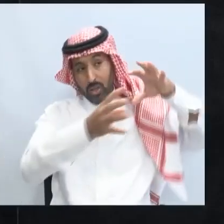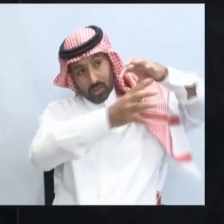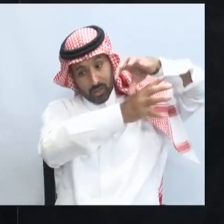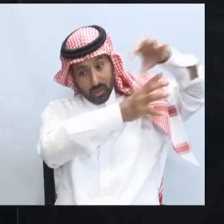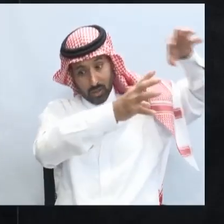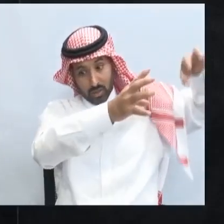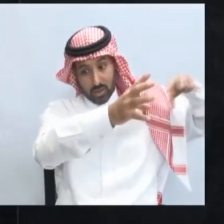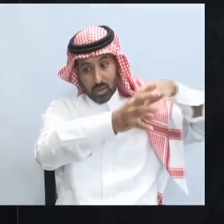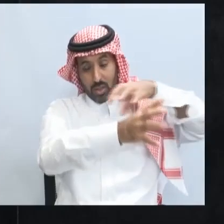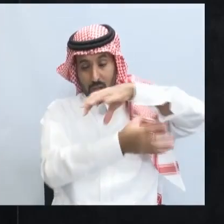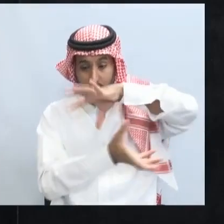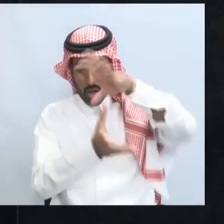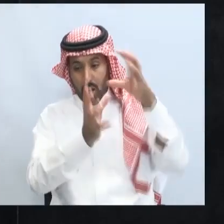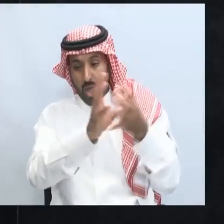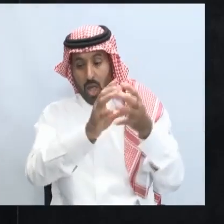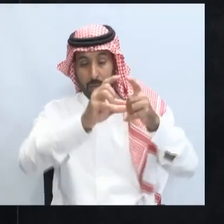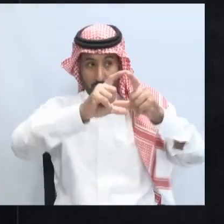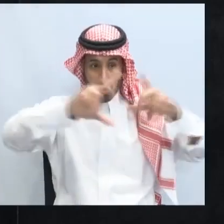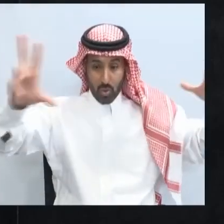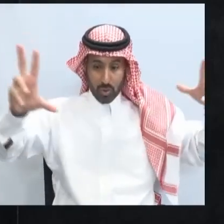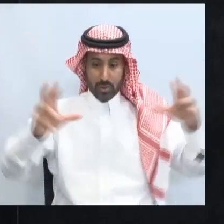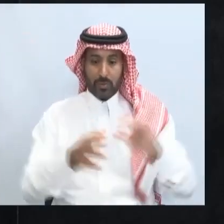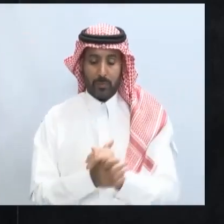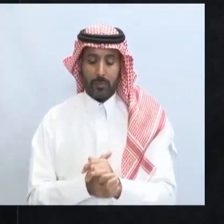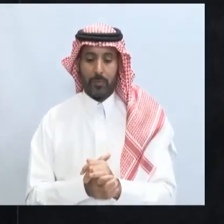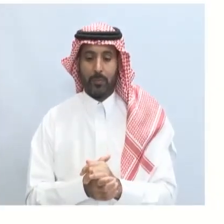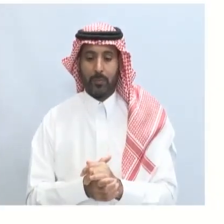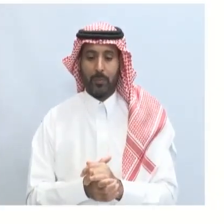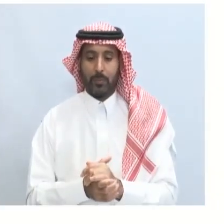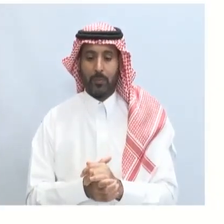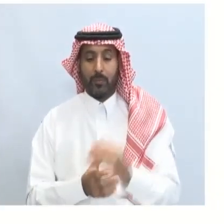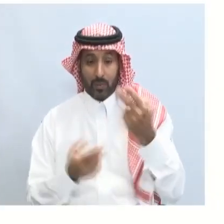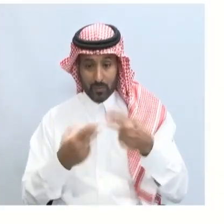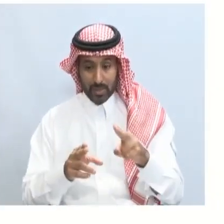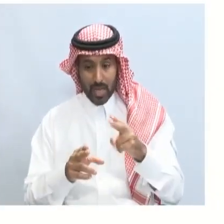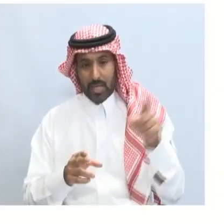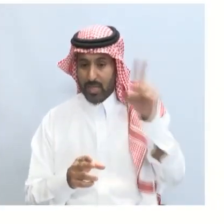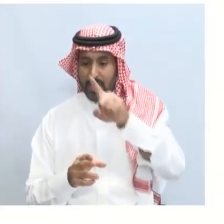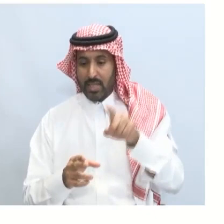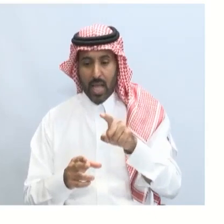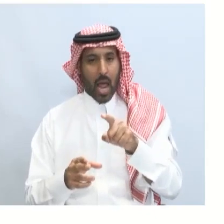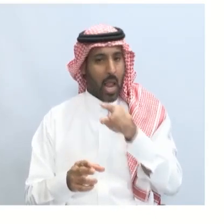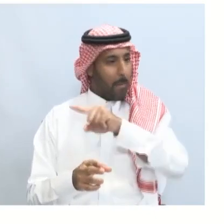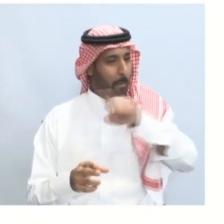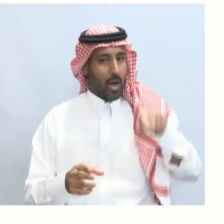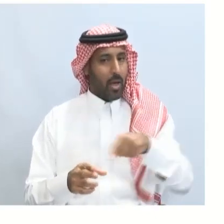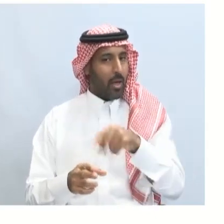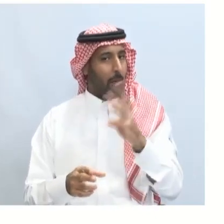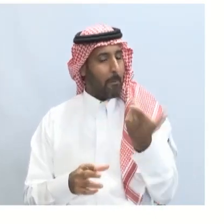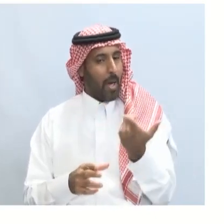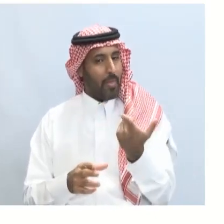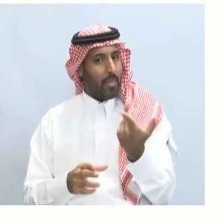عمليه تشكل او تمدد للكون في البدايه نتساءل سويه